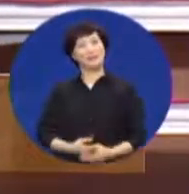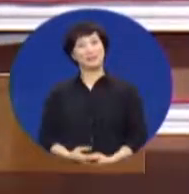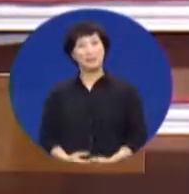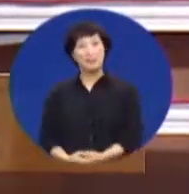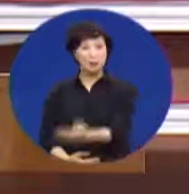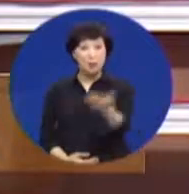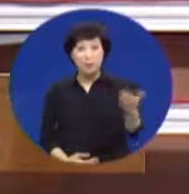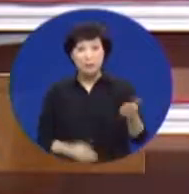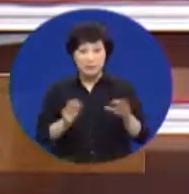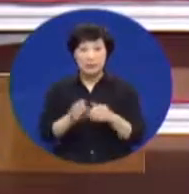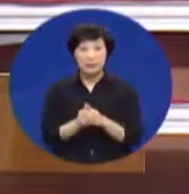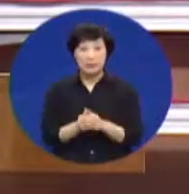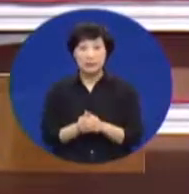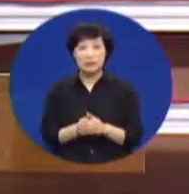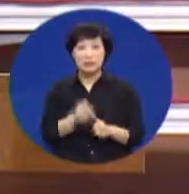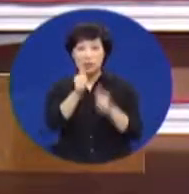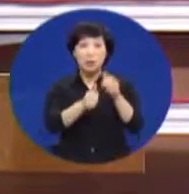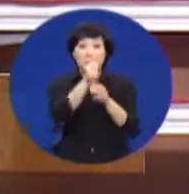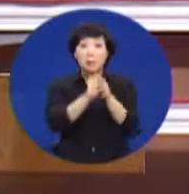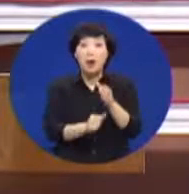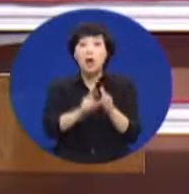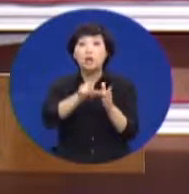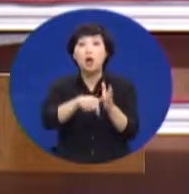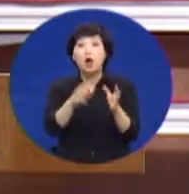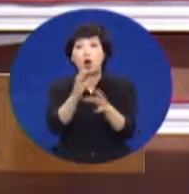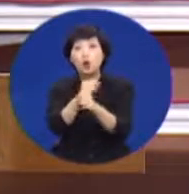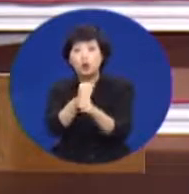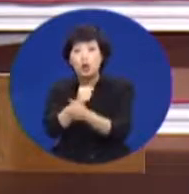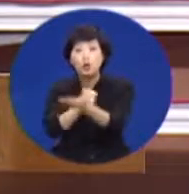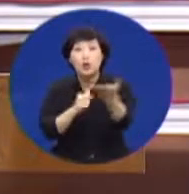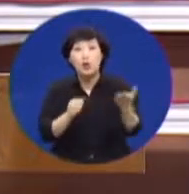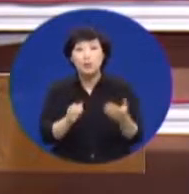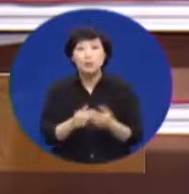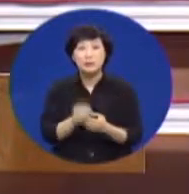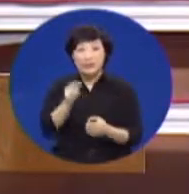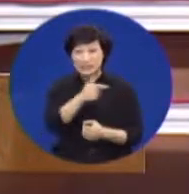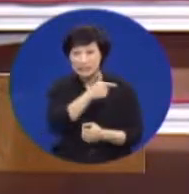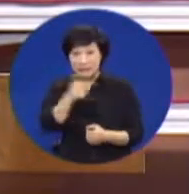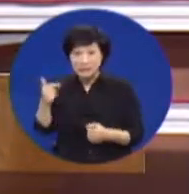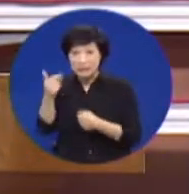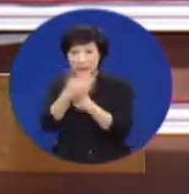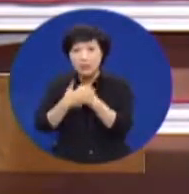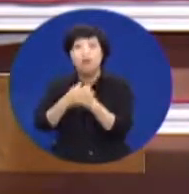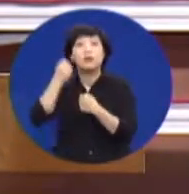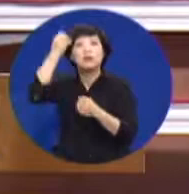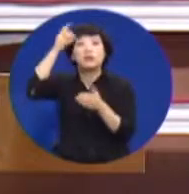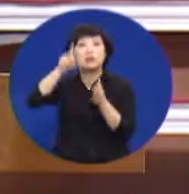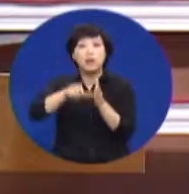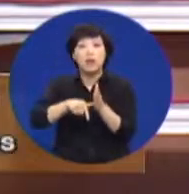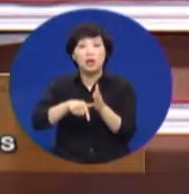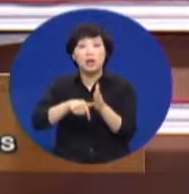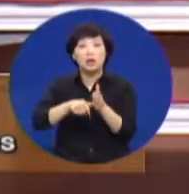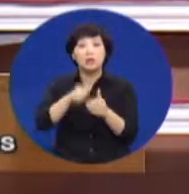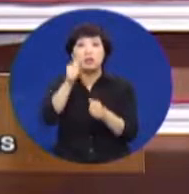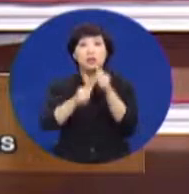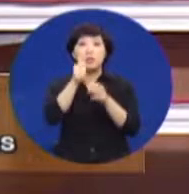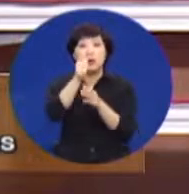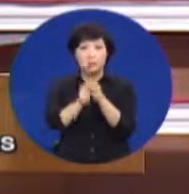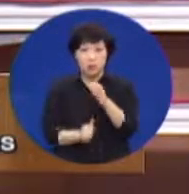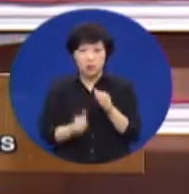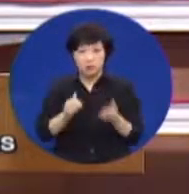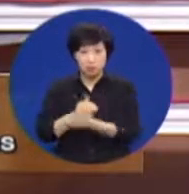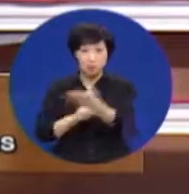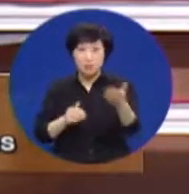사람이 시험 들을 때가 어느 때냐? 이 큰 은혜를 망각할 때,